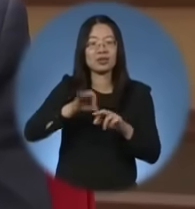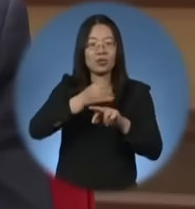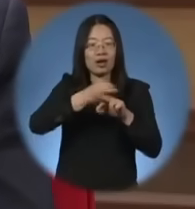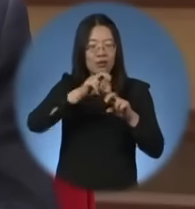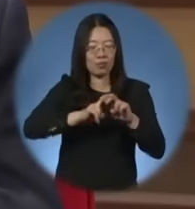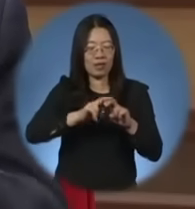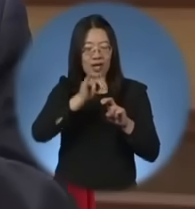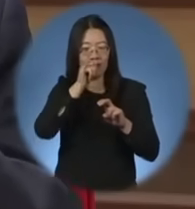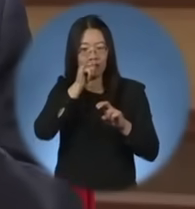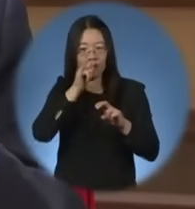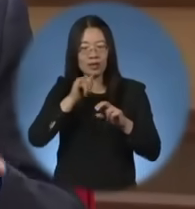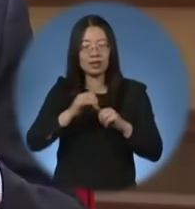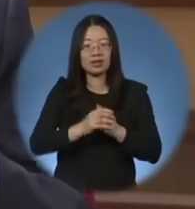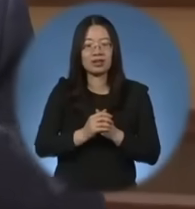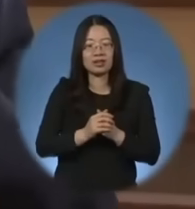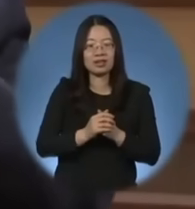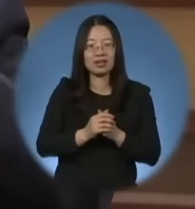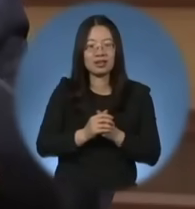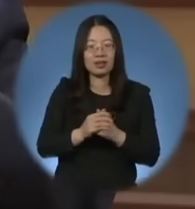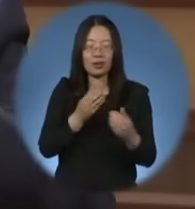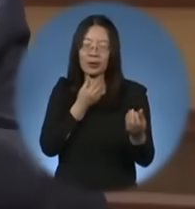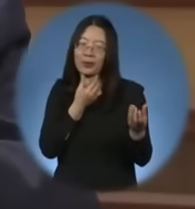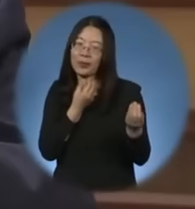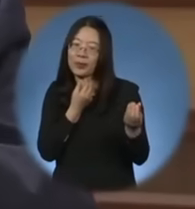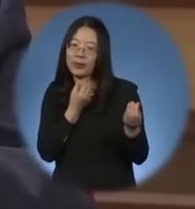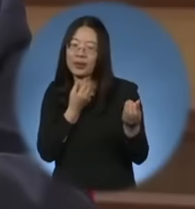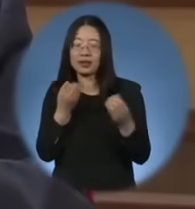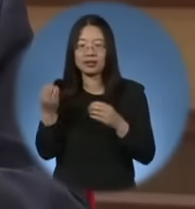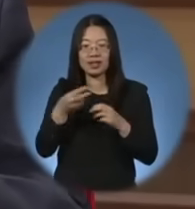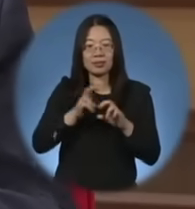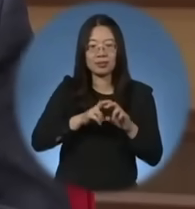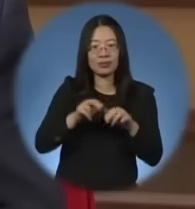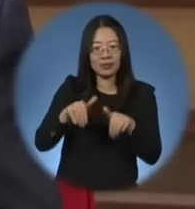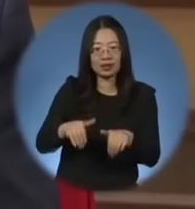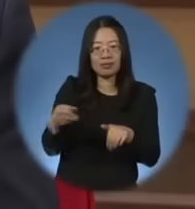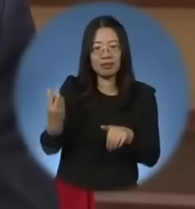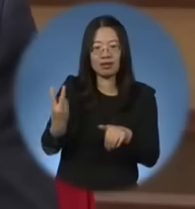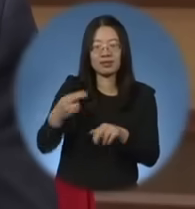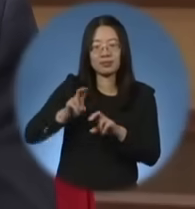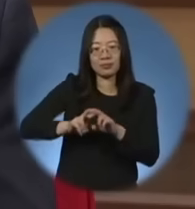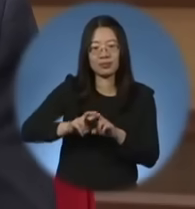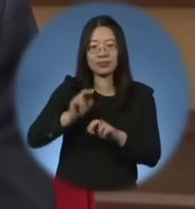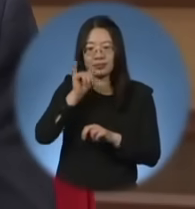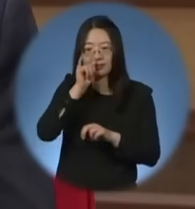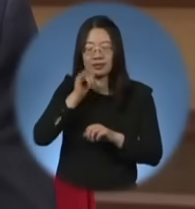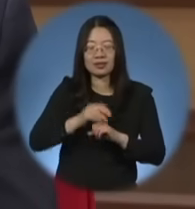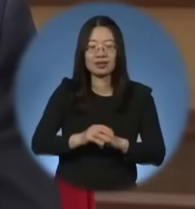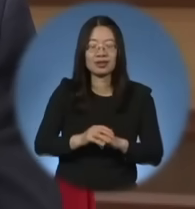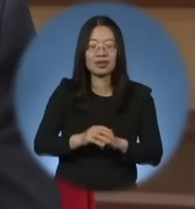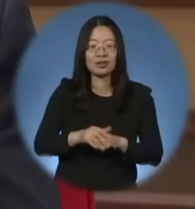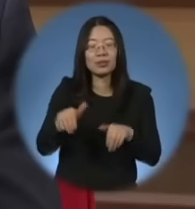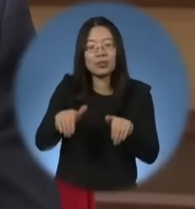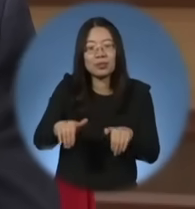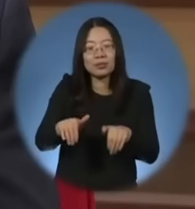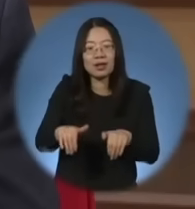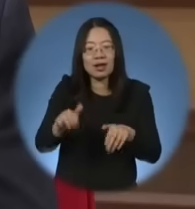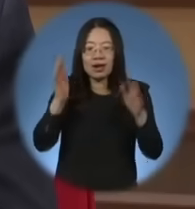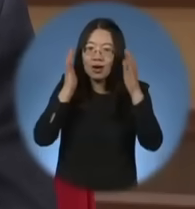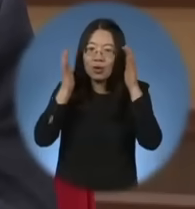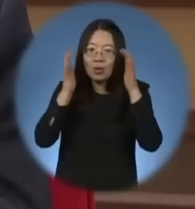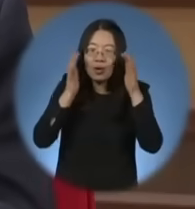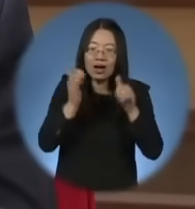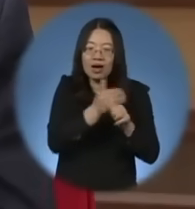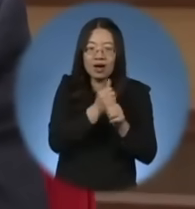되고 또 온 사회는 은 다시 양반 노비는 다시 노비 됐습니다 노비는 그